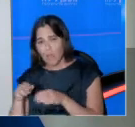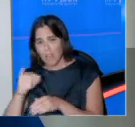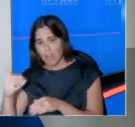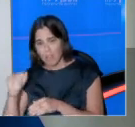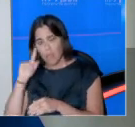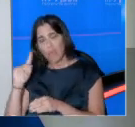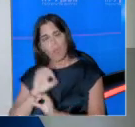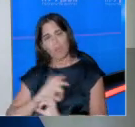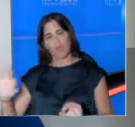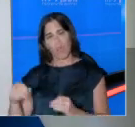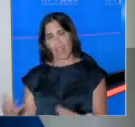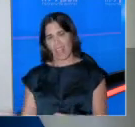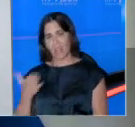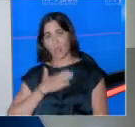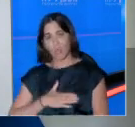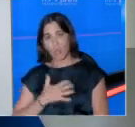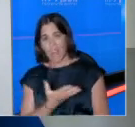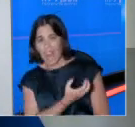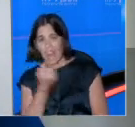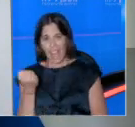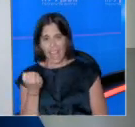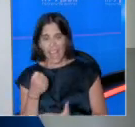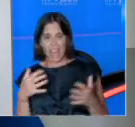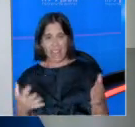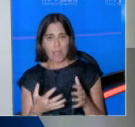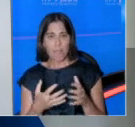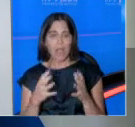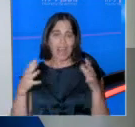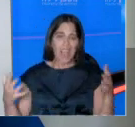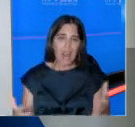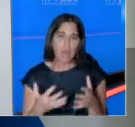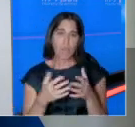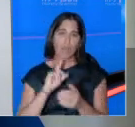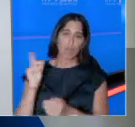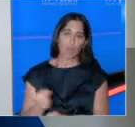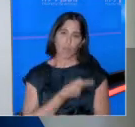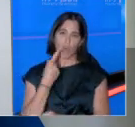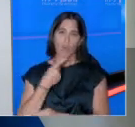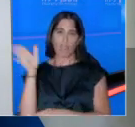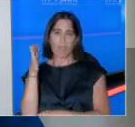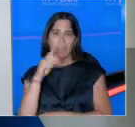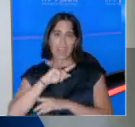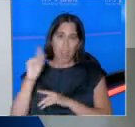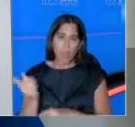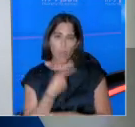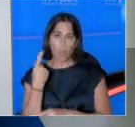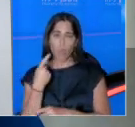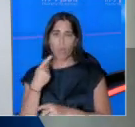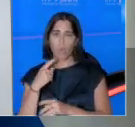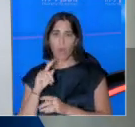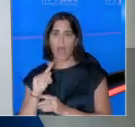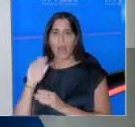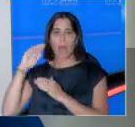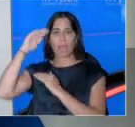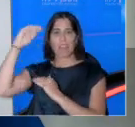שאין. הוא רוצה לקחת איתו את המחנה הלאומי כולו, את המדינה כולה, למצדה הפרטית